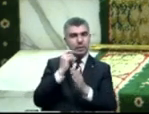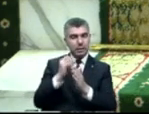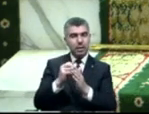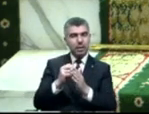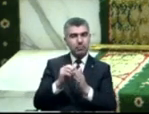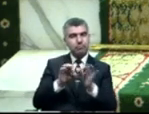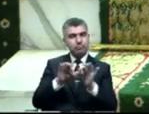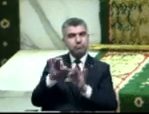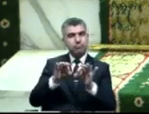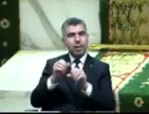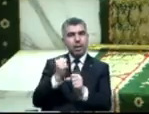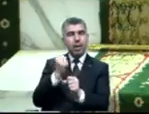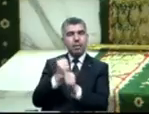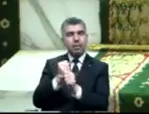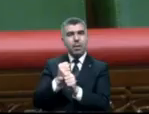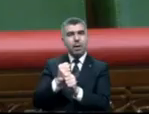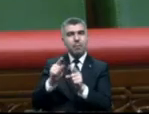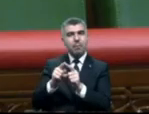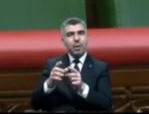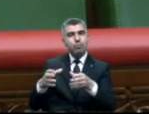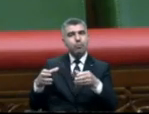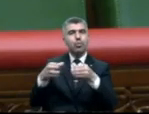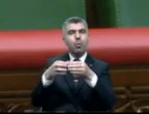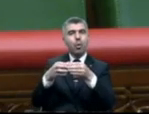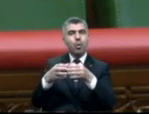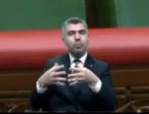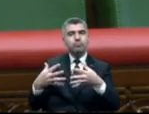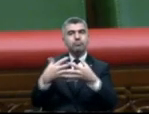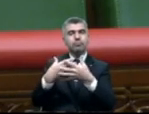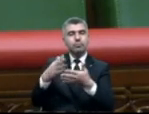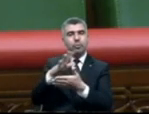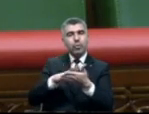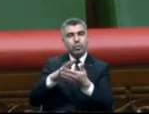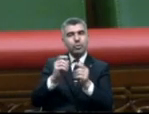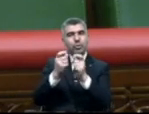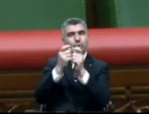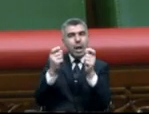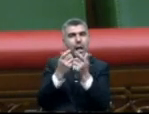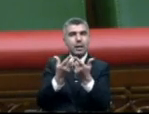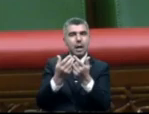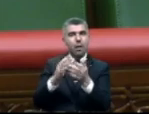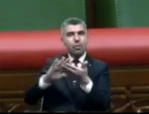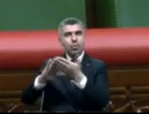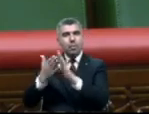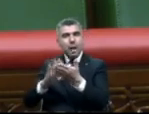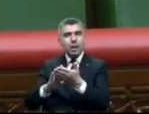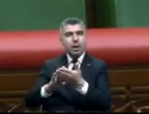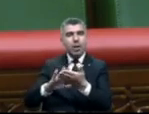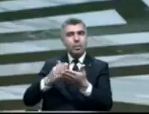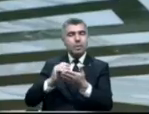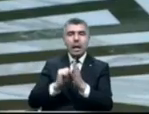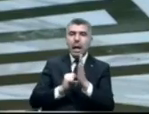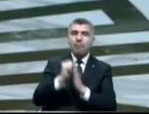للتنظيم المهني عبر تكتل الفلاحين حول فاعلين خواص أو تنظيمات مهنية في إطار شراكة